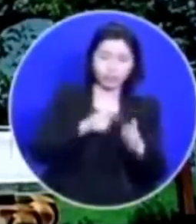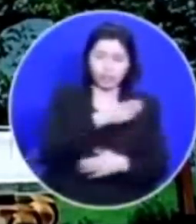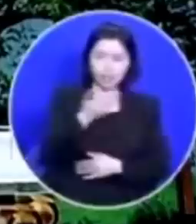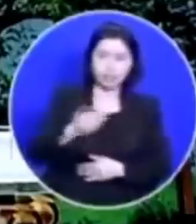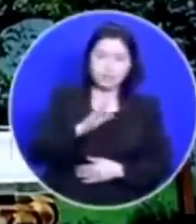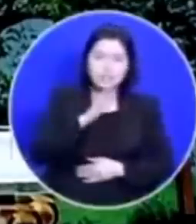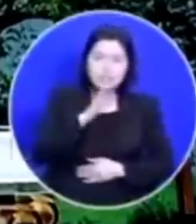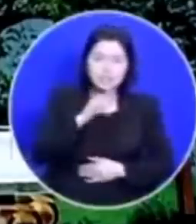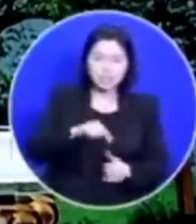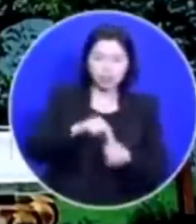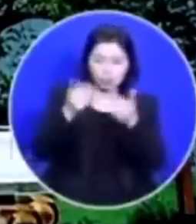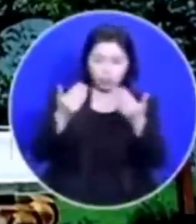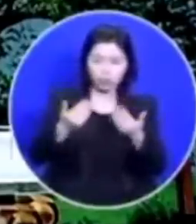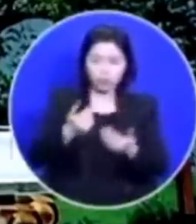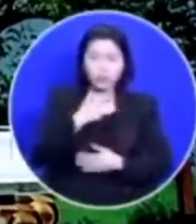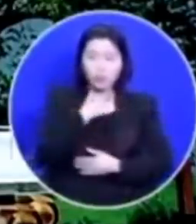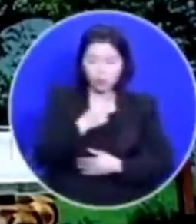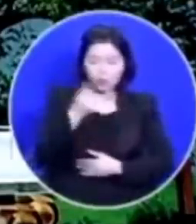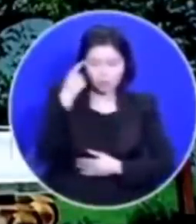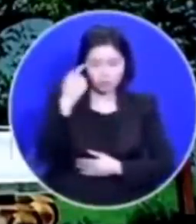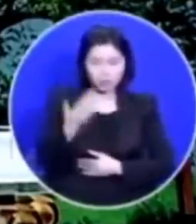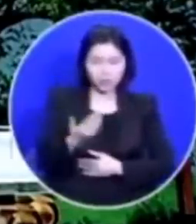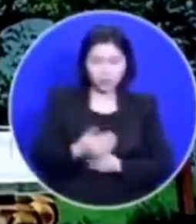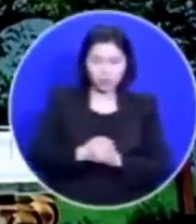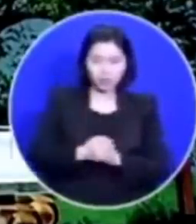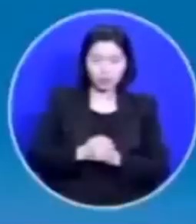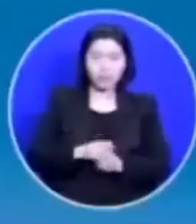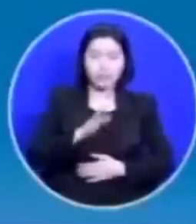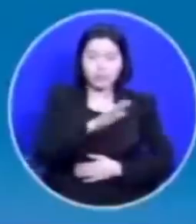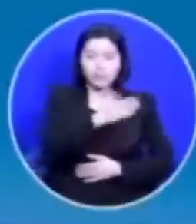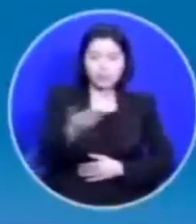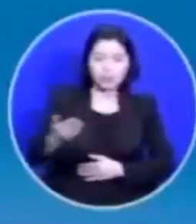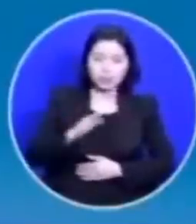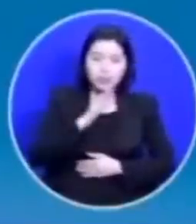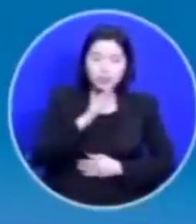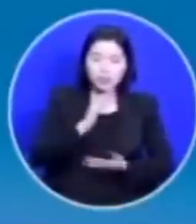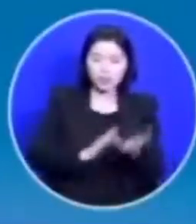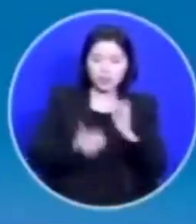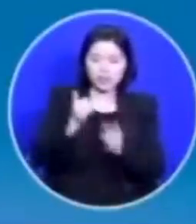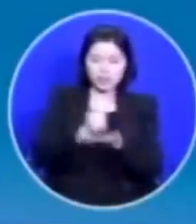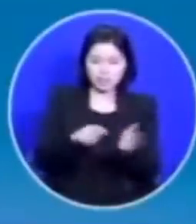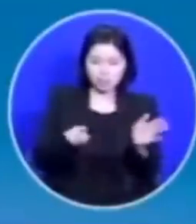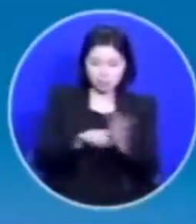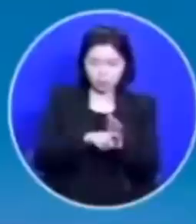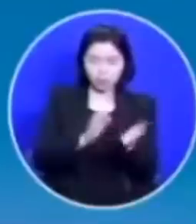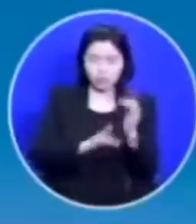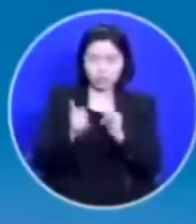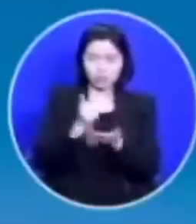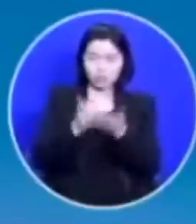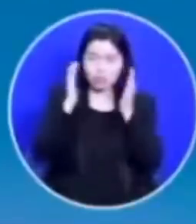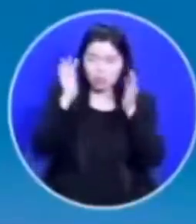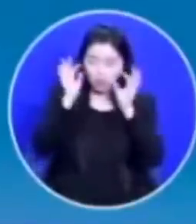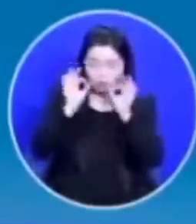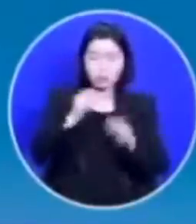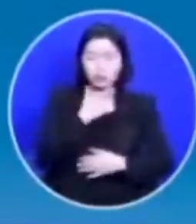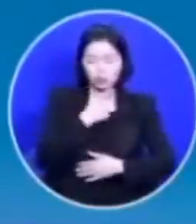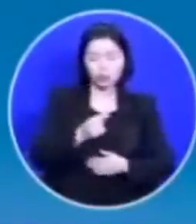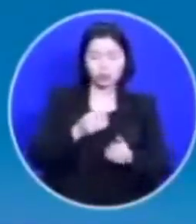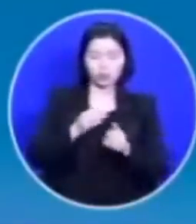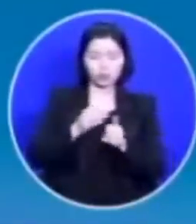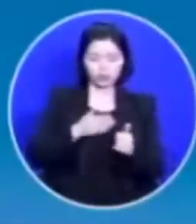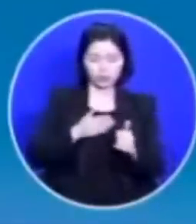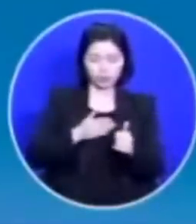구원을 원하십니까 여러분이 정말 예수님을 믿고 예수님을 바라 보시길 바랍니다 그러면